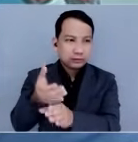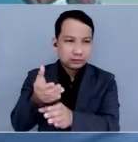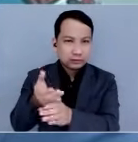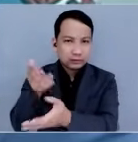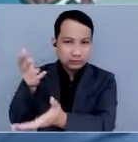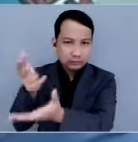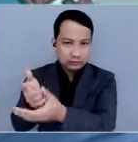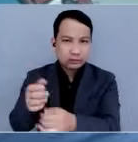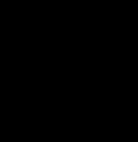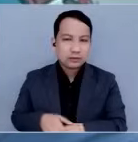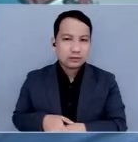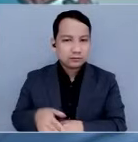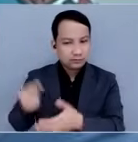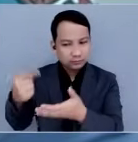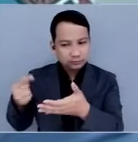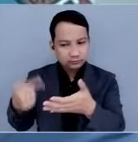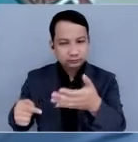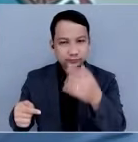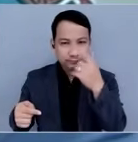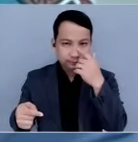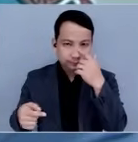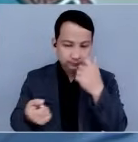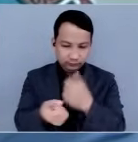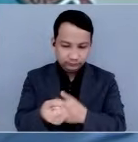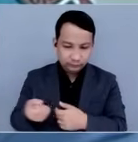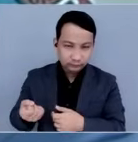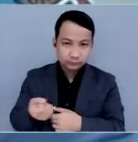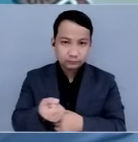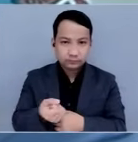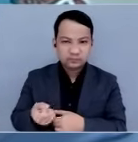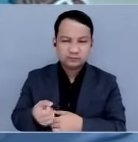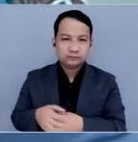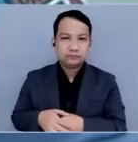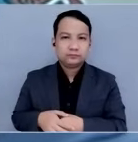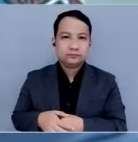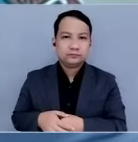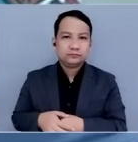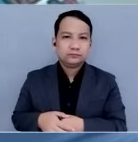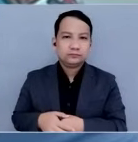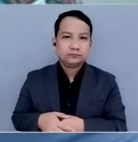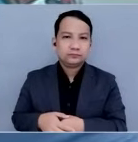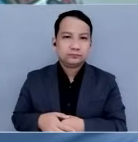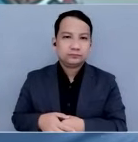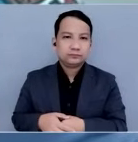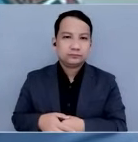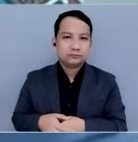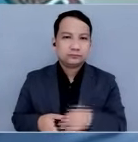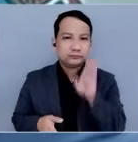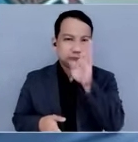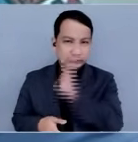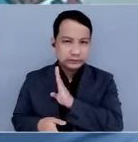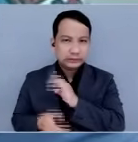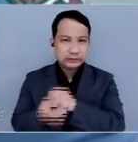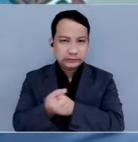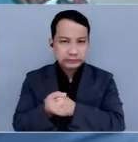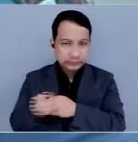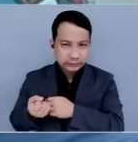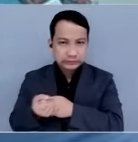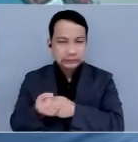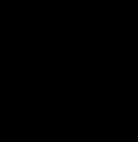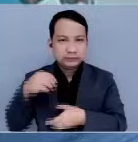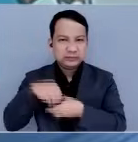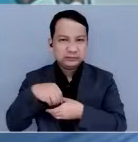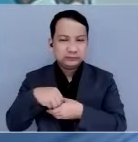na-check namin kanina nung binuksan namin yung sasakyan is sira na yung mga handle sa loob kung